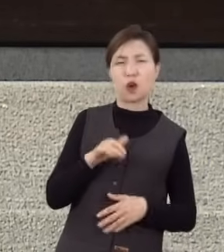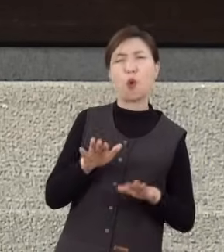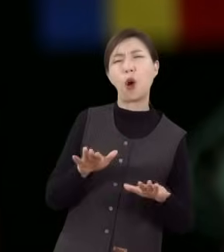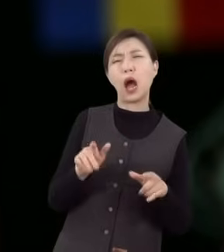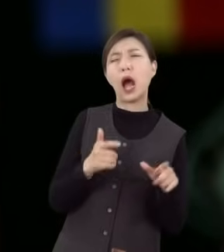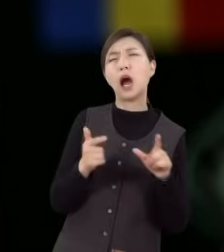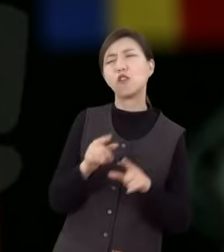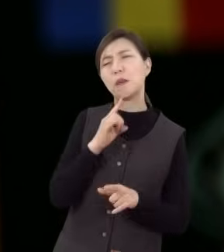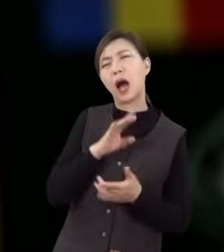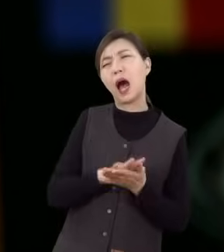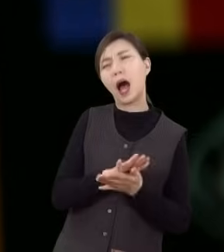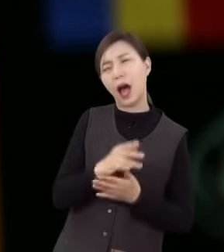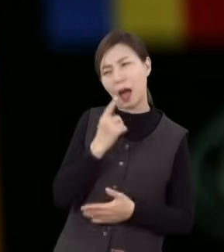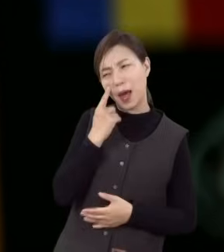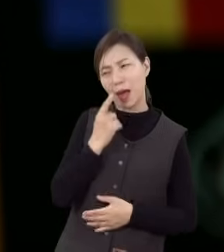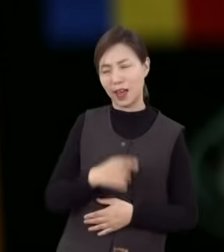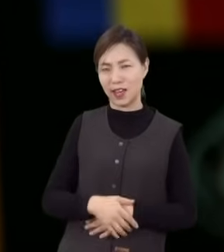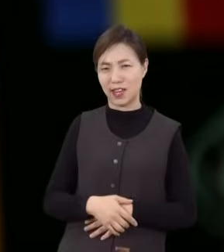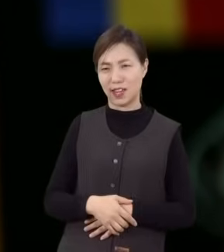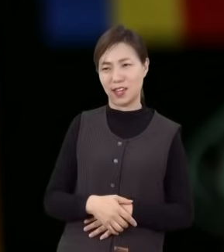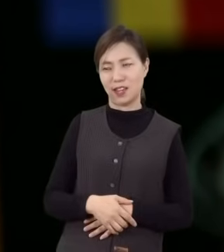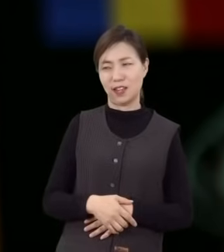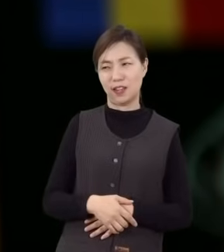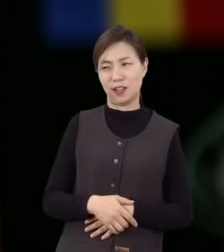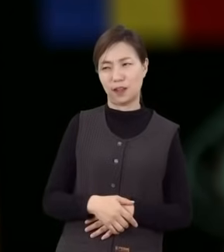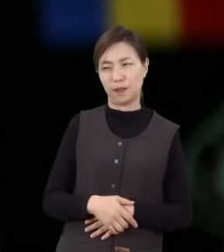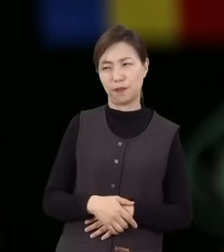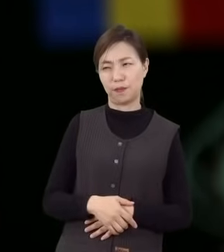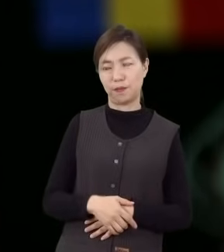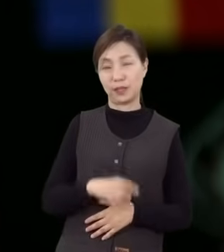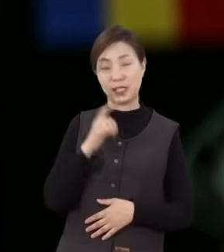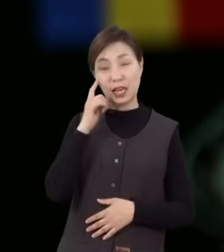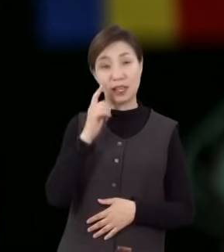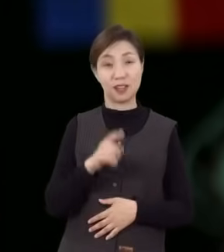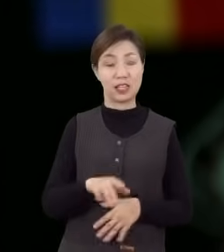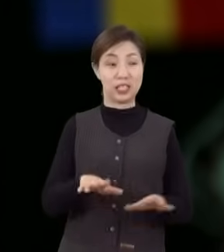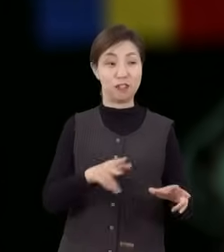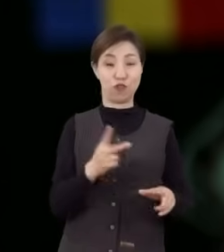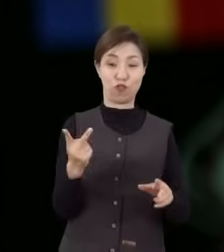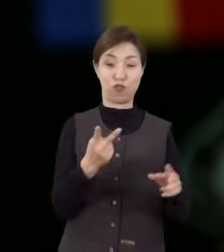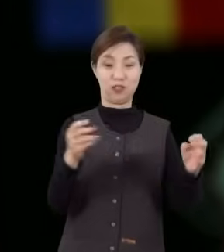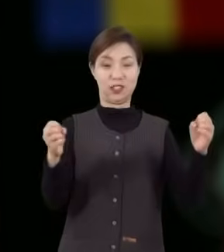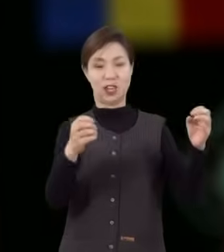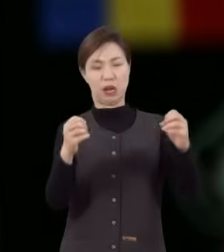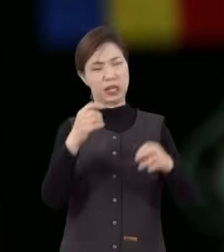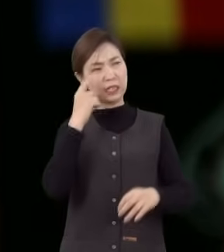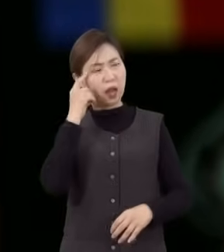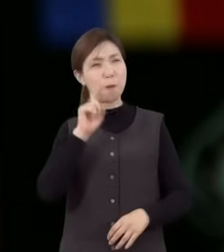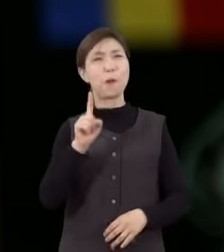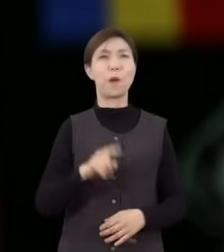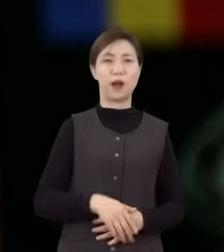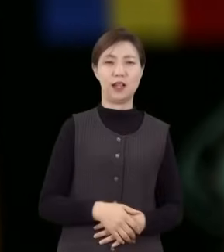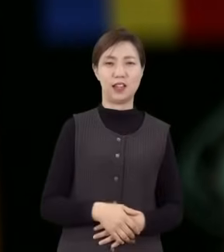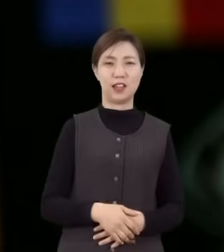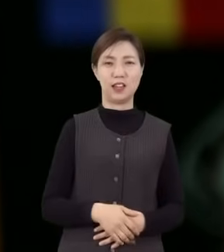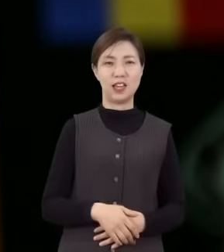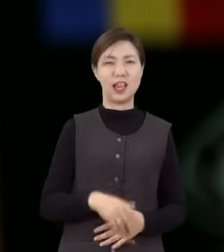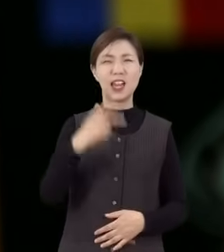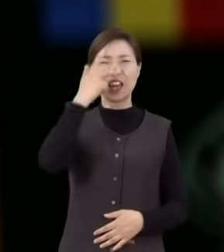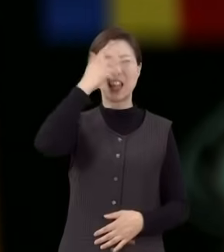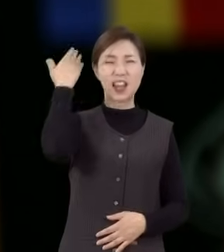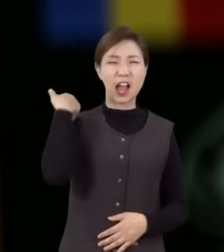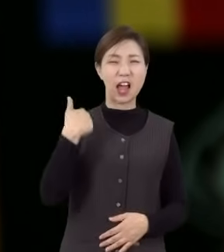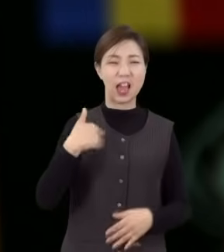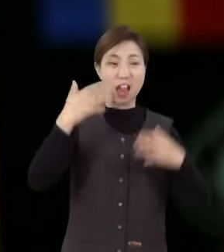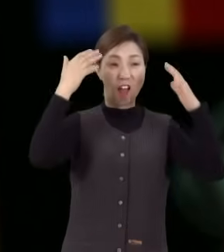들어요? 하루만 더 놀자. 하루만 더 놀자. 내가 딱 이 든 생각이 뭐냐면, 우리 학교 다닐 때